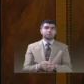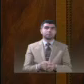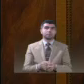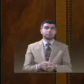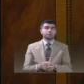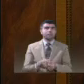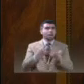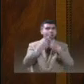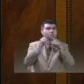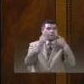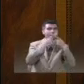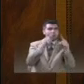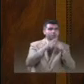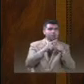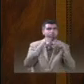التدخلات